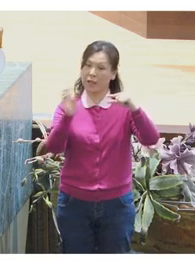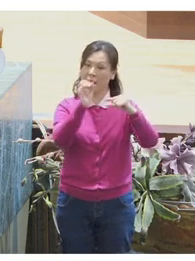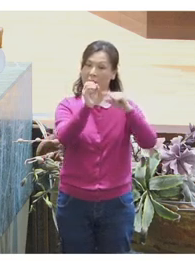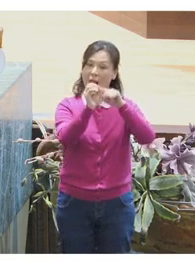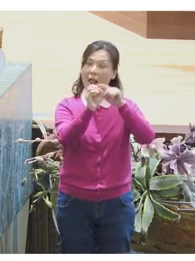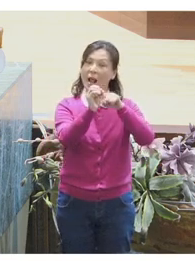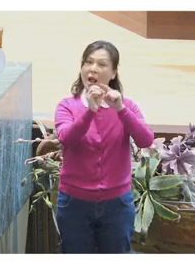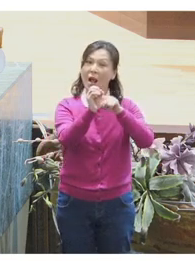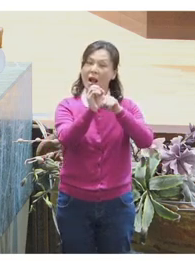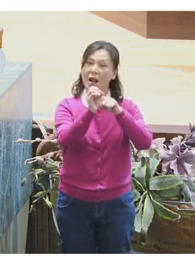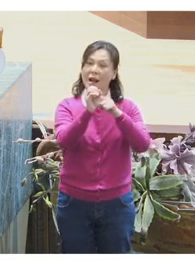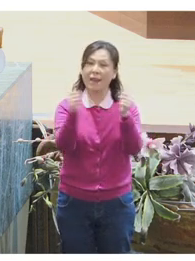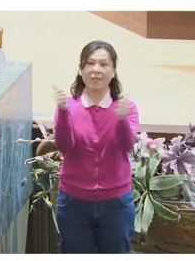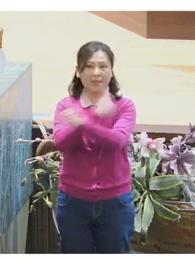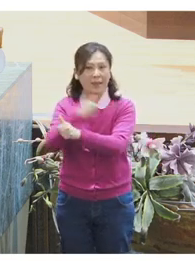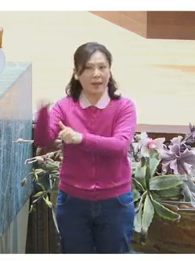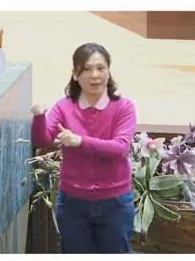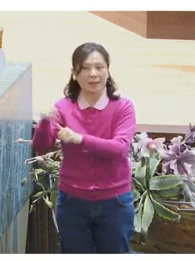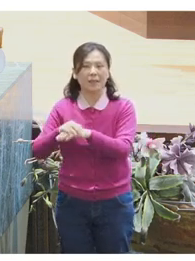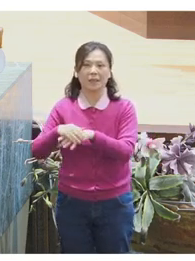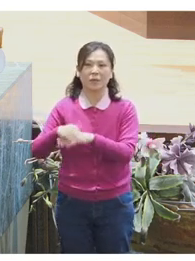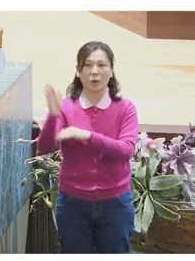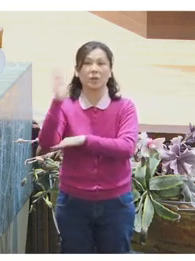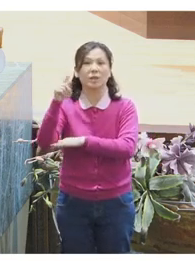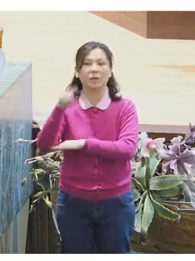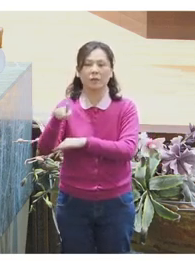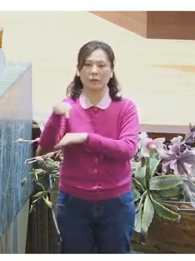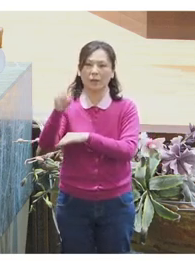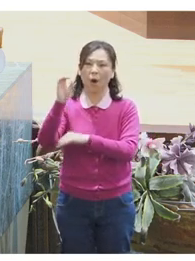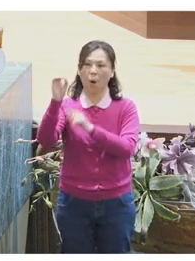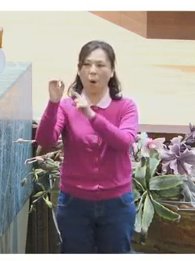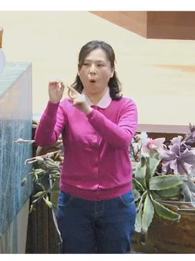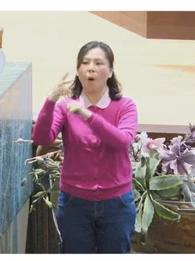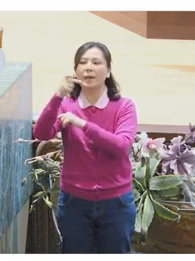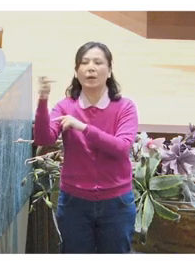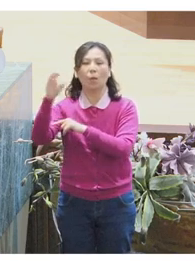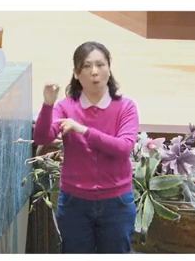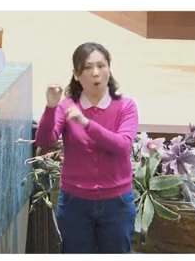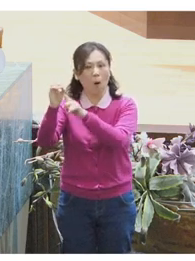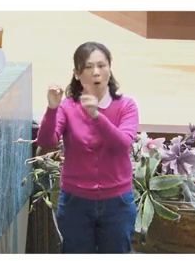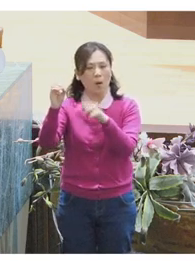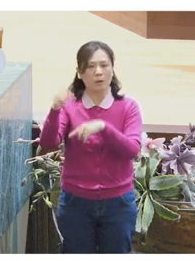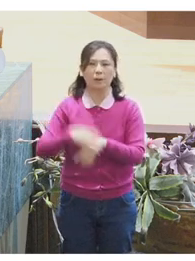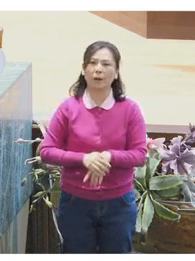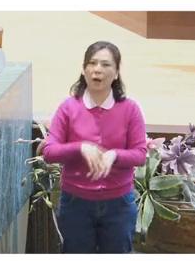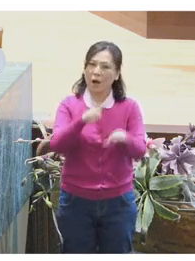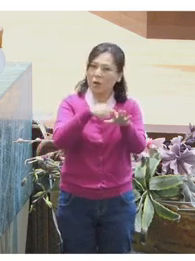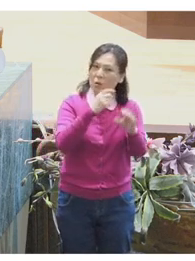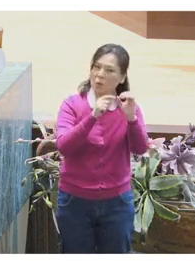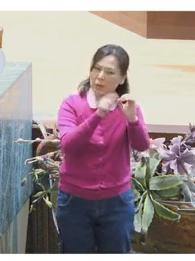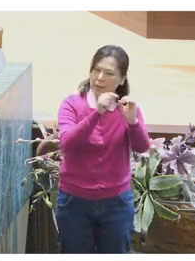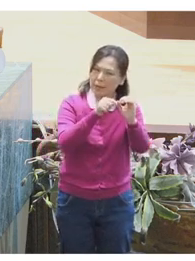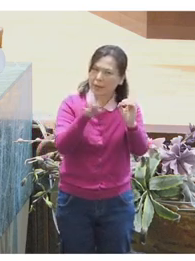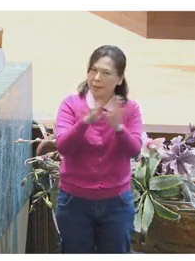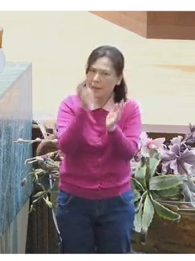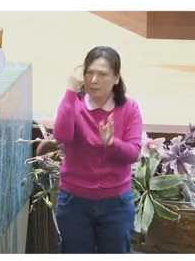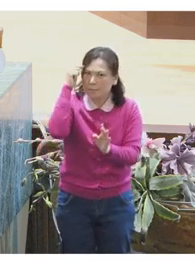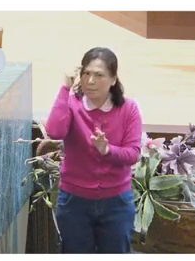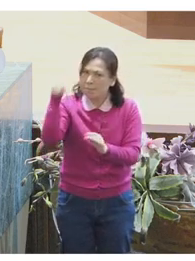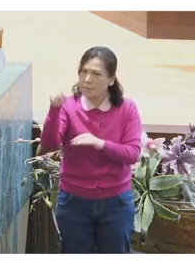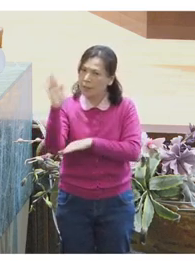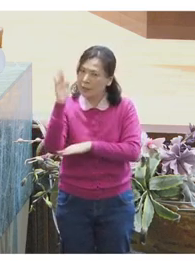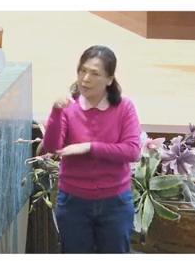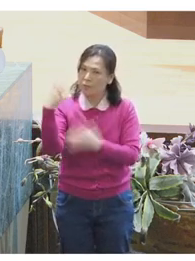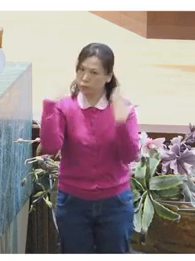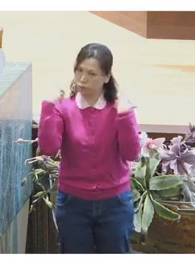府的 Gov 的 O 哈，然后从零开始思考政府的角色，那也代表数位原生